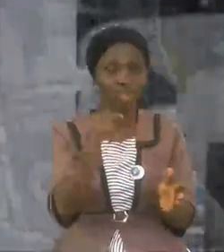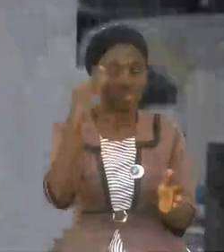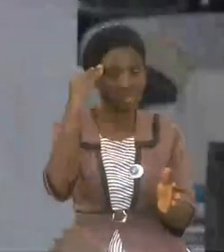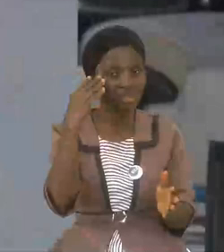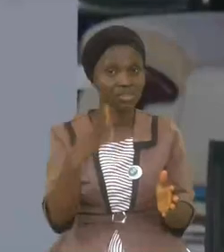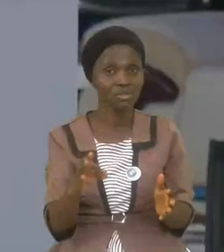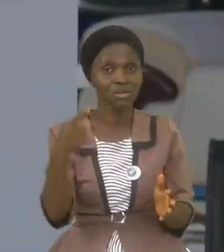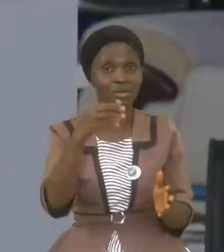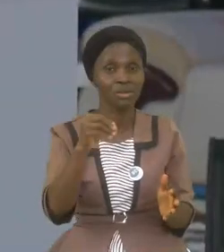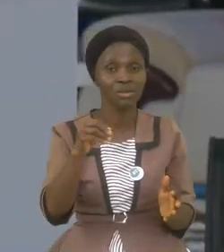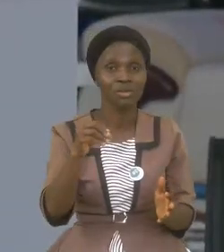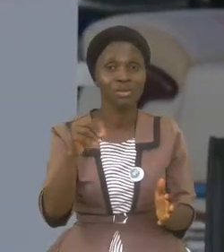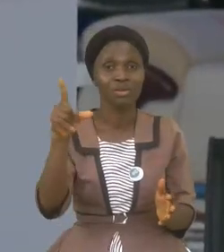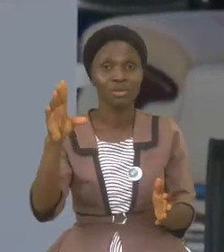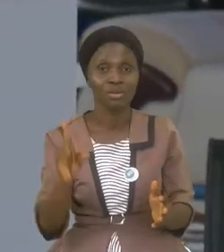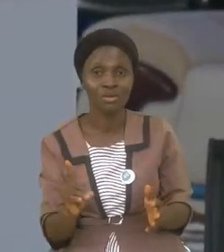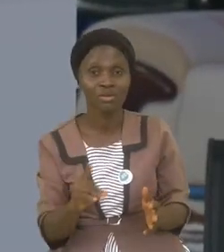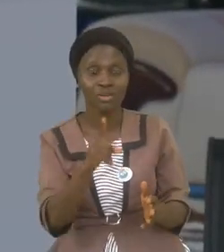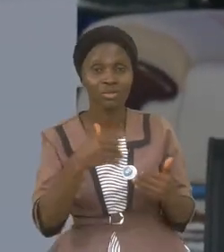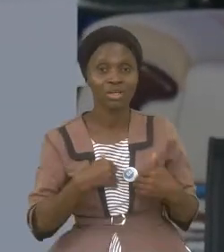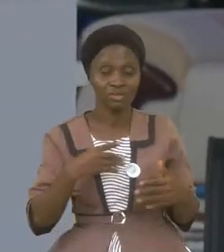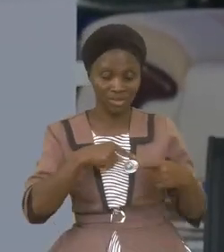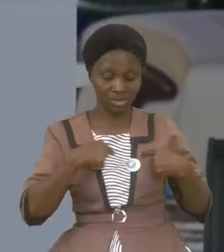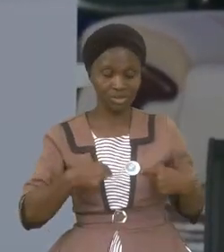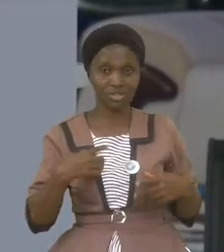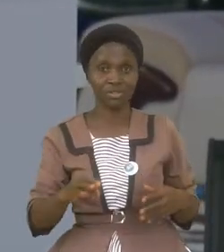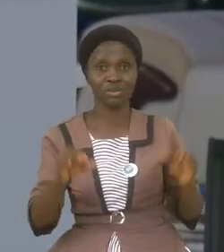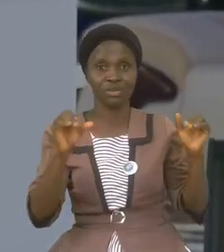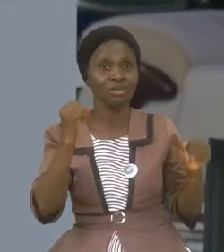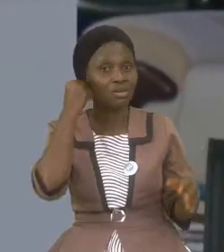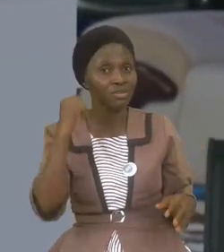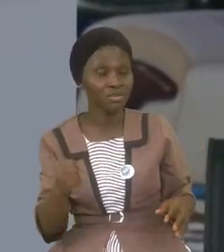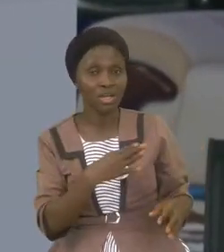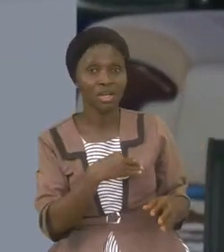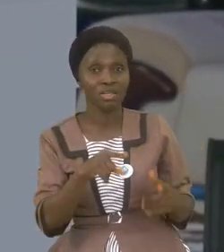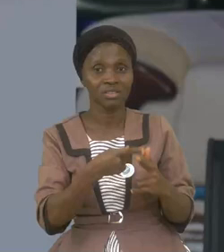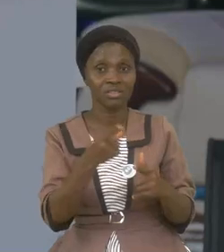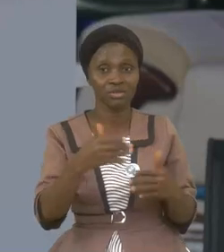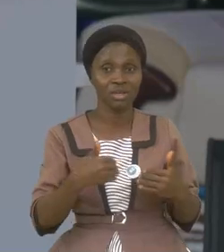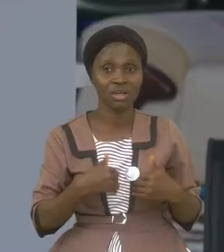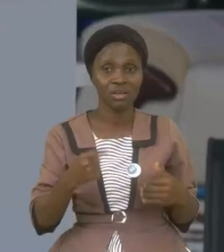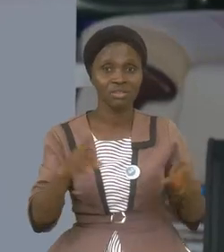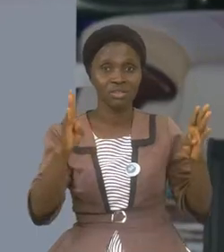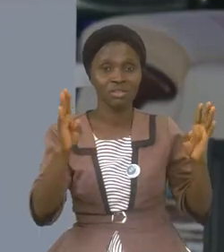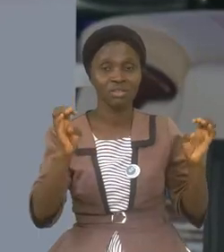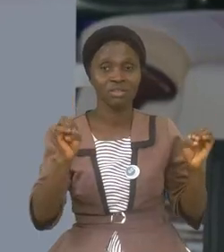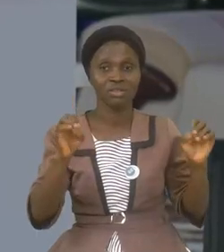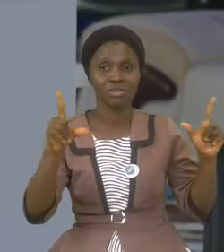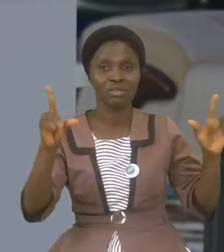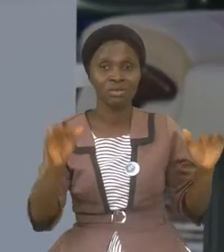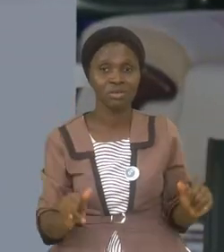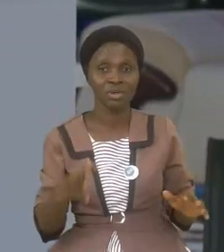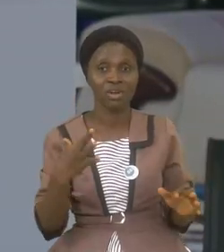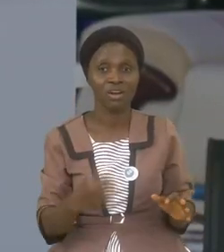2, que tu es la tête d'or là, et il y a les médos perses, il y a la poitrine